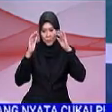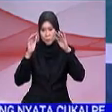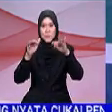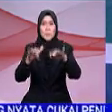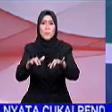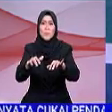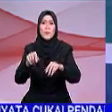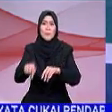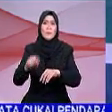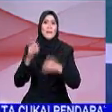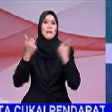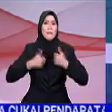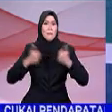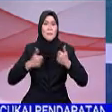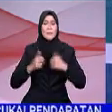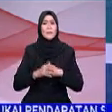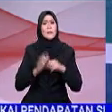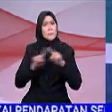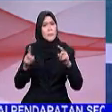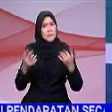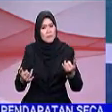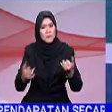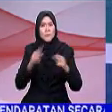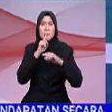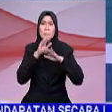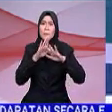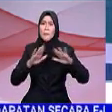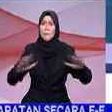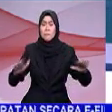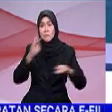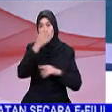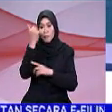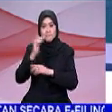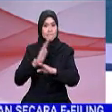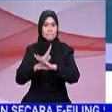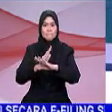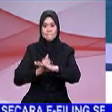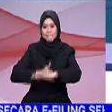Aidilfitri. Bagaimanapun, lokasi pengenaan lengang berikutan larangan rentas negeri dan